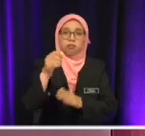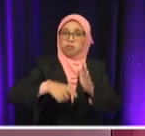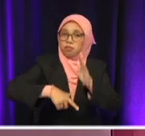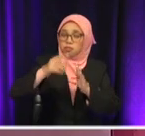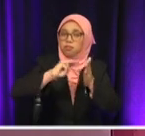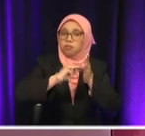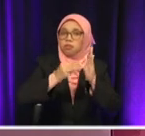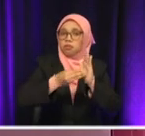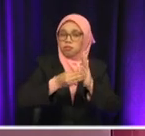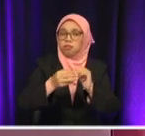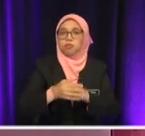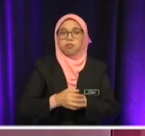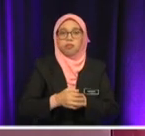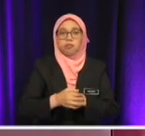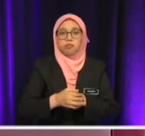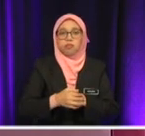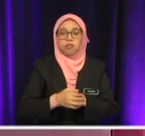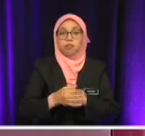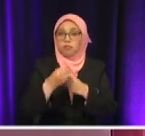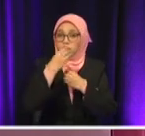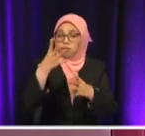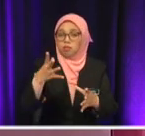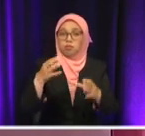Okey, berdasarkan penerangan cikgu itu tadi,